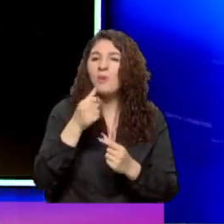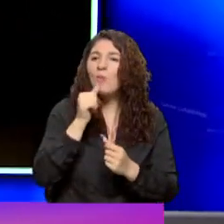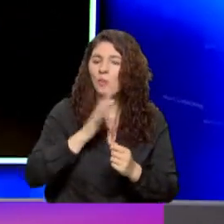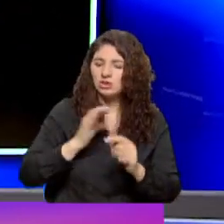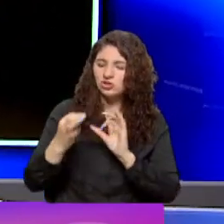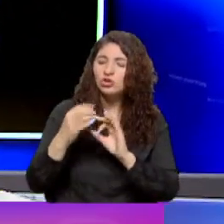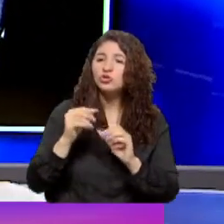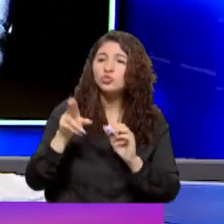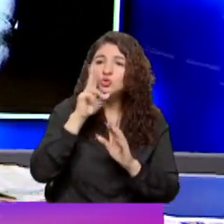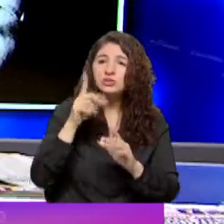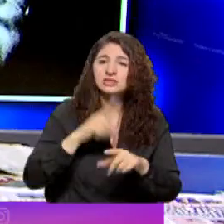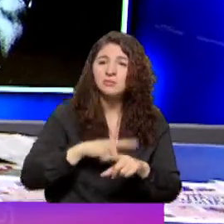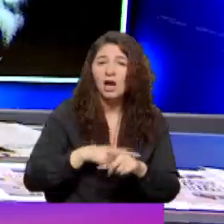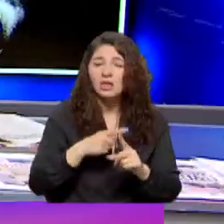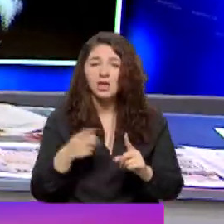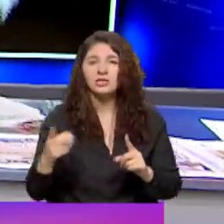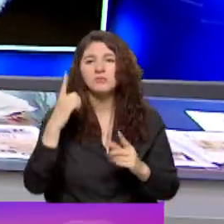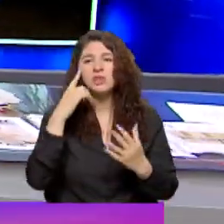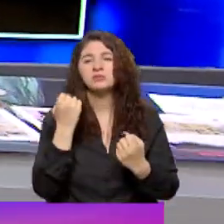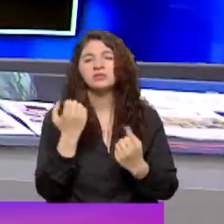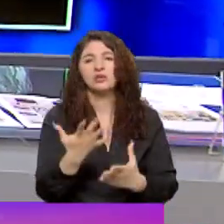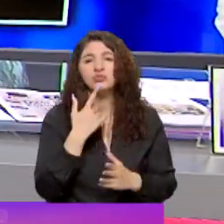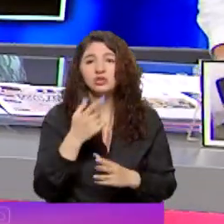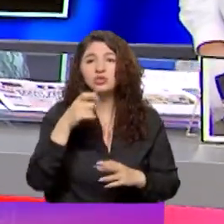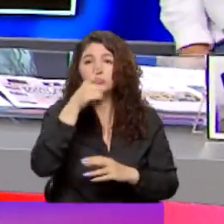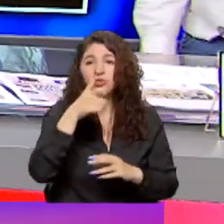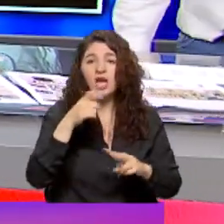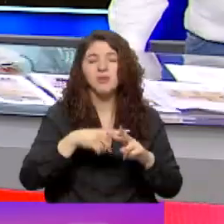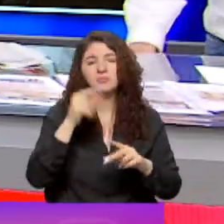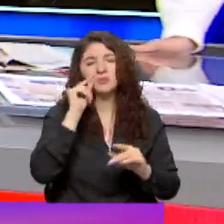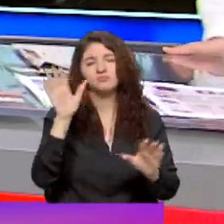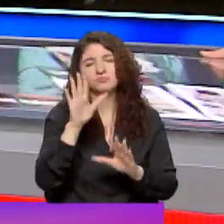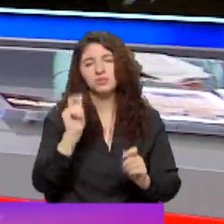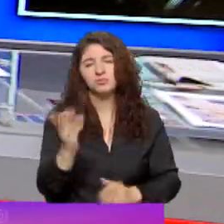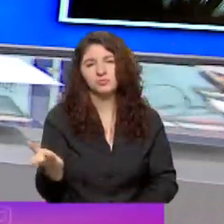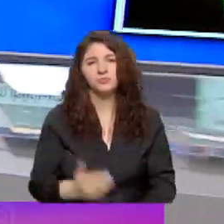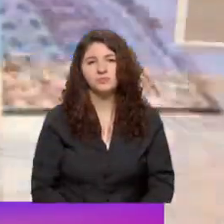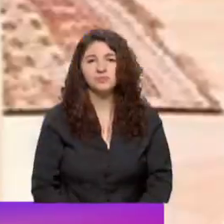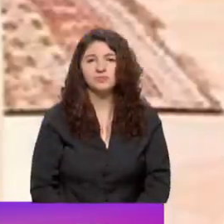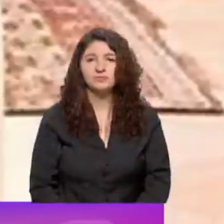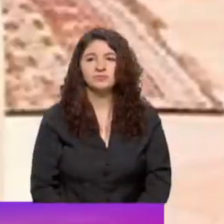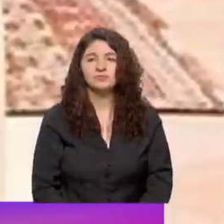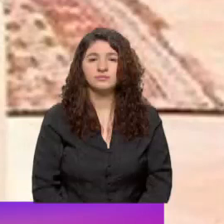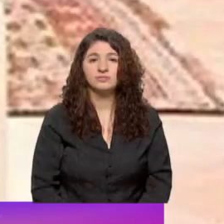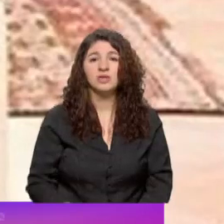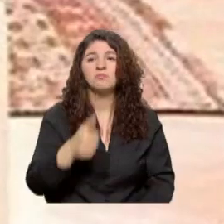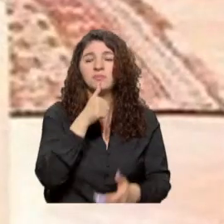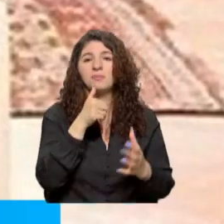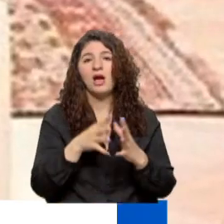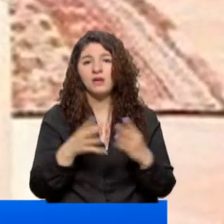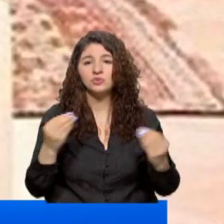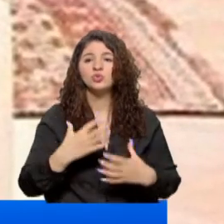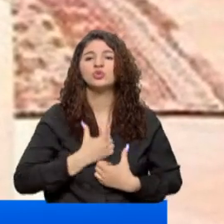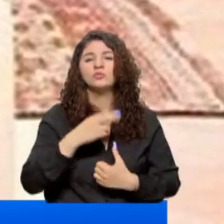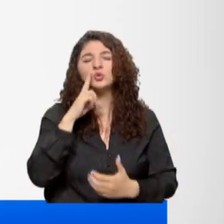Son ana kadar Başımız sağ olsun dedi Türkiye Ahmet sayı uğurluyor biz babamı kaybettik